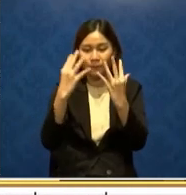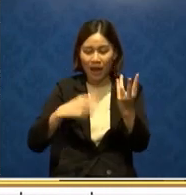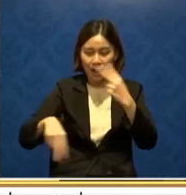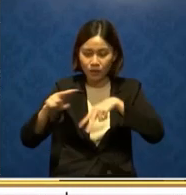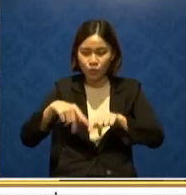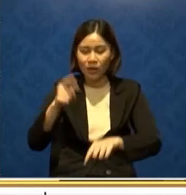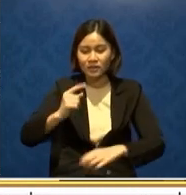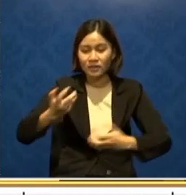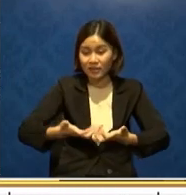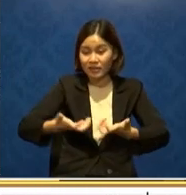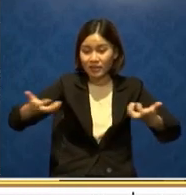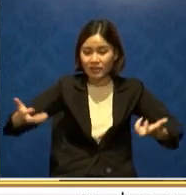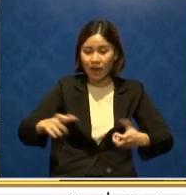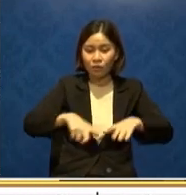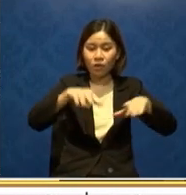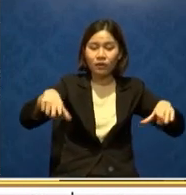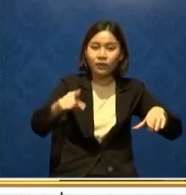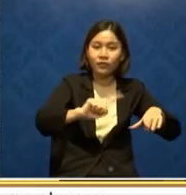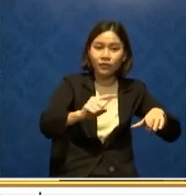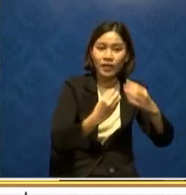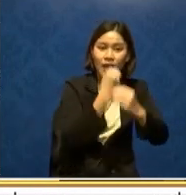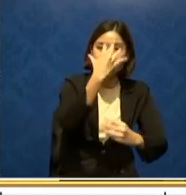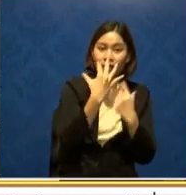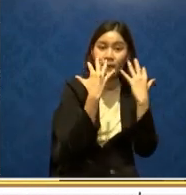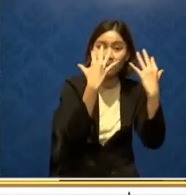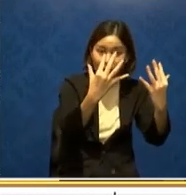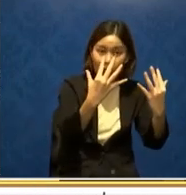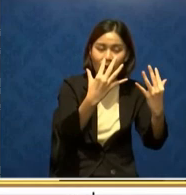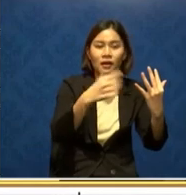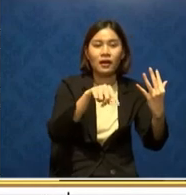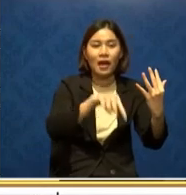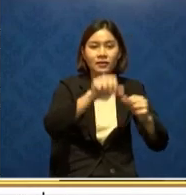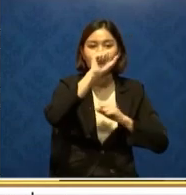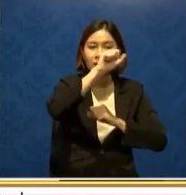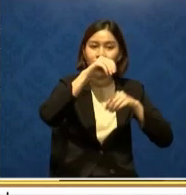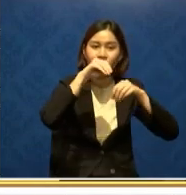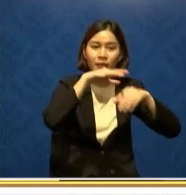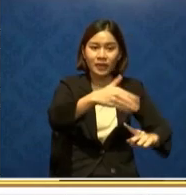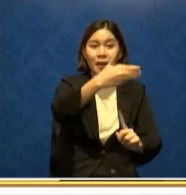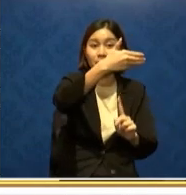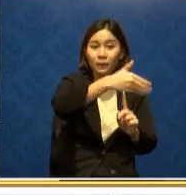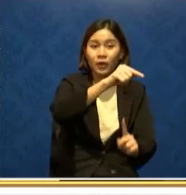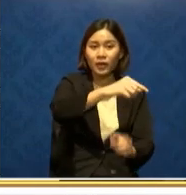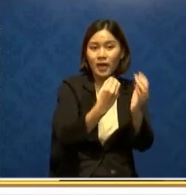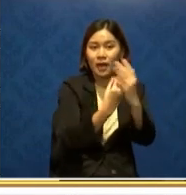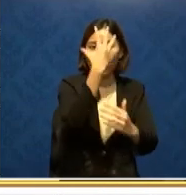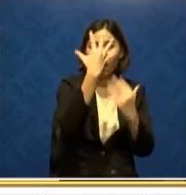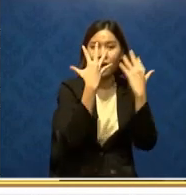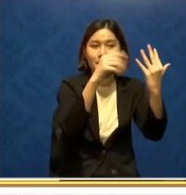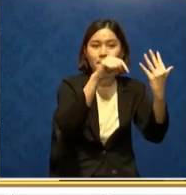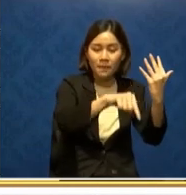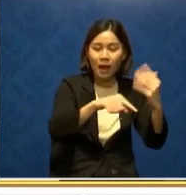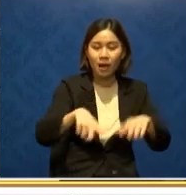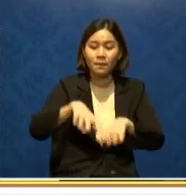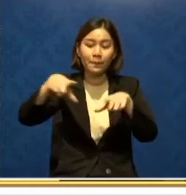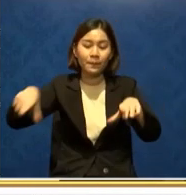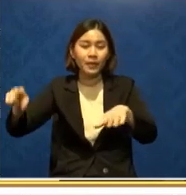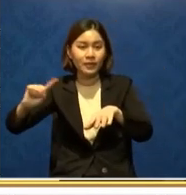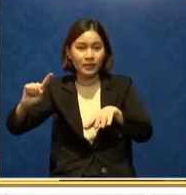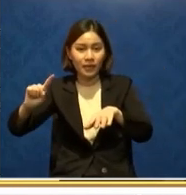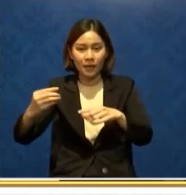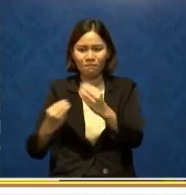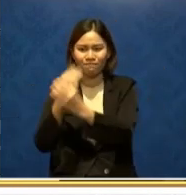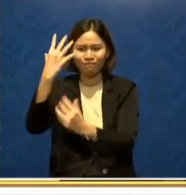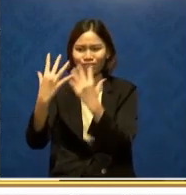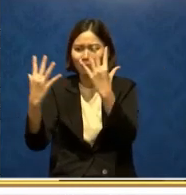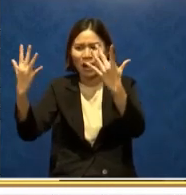ลยค่ะท่านประธานว่าพื้นที่ไหนที่เป็นพื้นที่ป่าจริงๆก็ให้ประกาศเลยเป็นที่พื้นที่ป่าส่วนพื้นที่ไหนที่สภาพป่